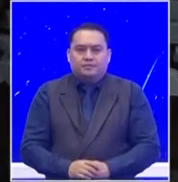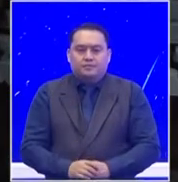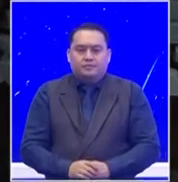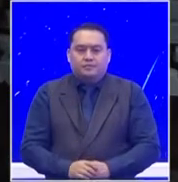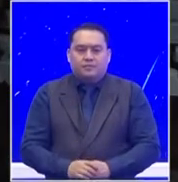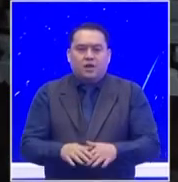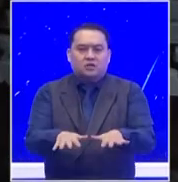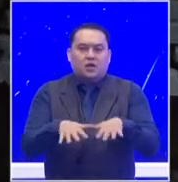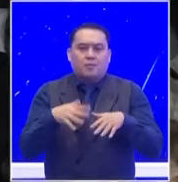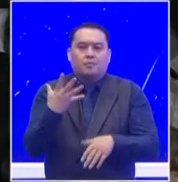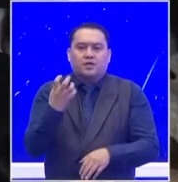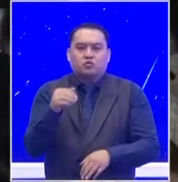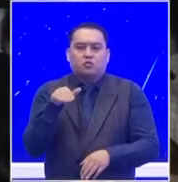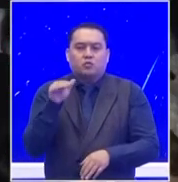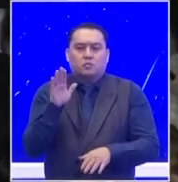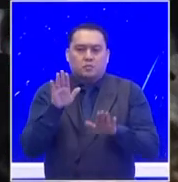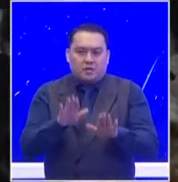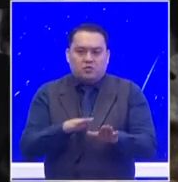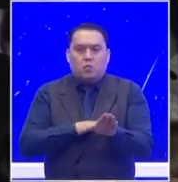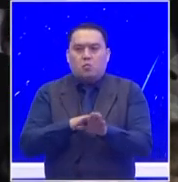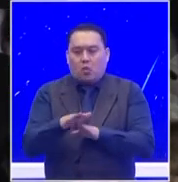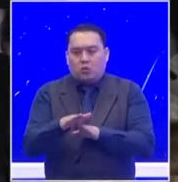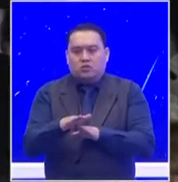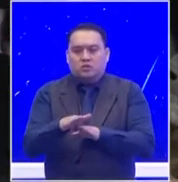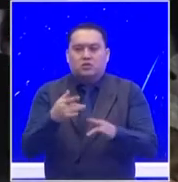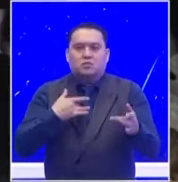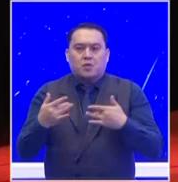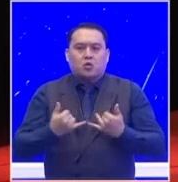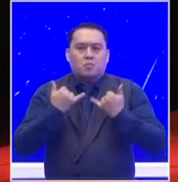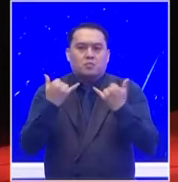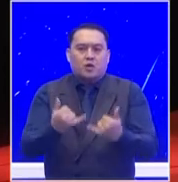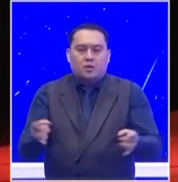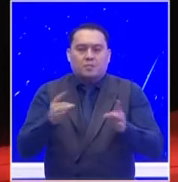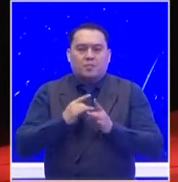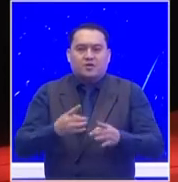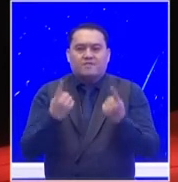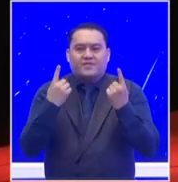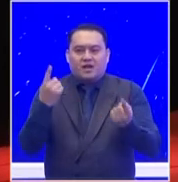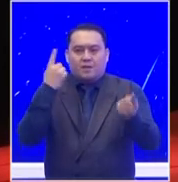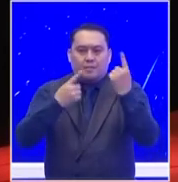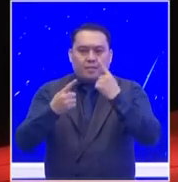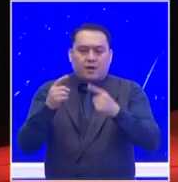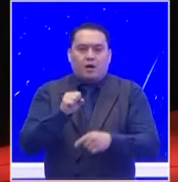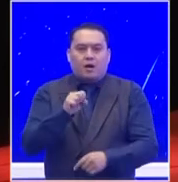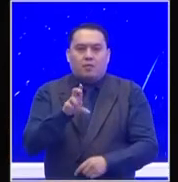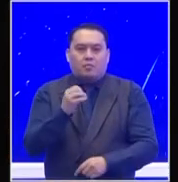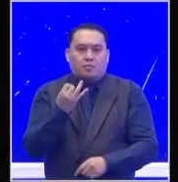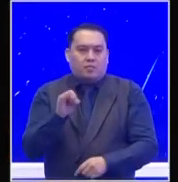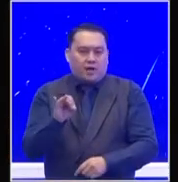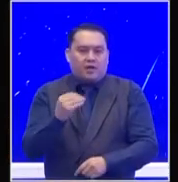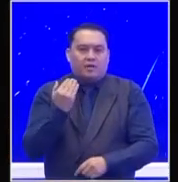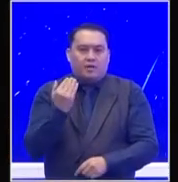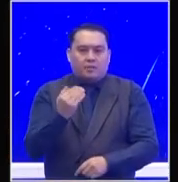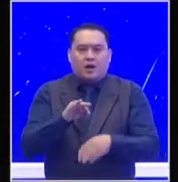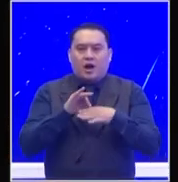Зал, рассчитанный на 500 мест, был заполнен полностью. Спектакль, приуроченный к юбилею великого поэта, мыслителя и философа Абая